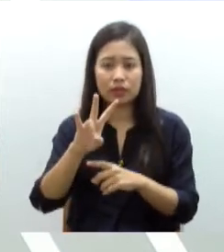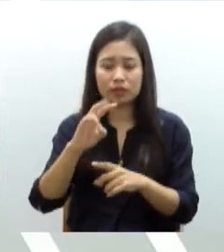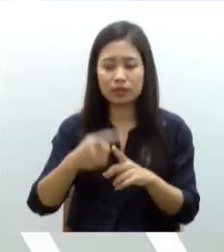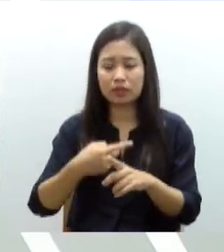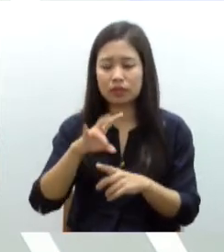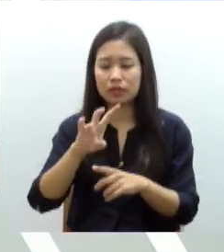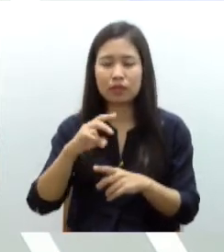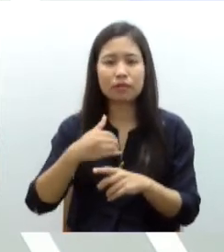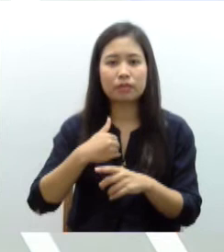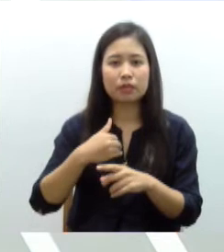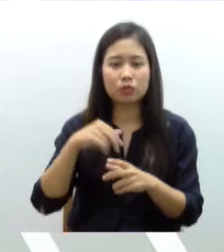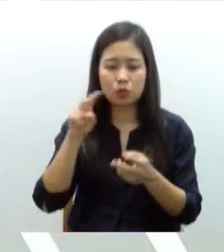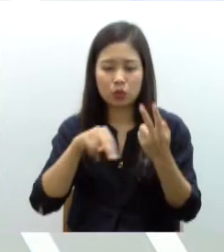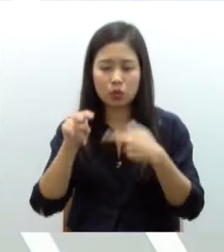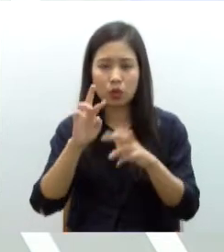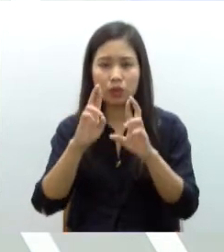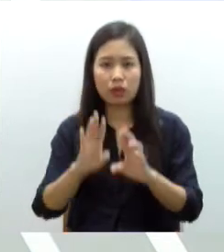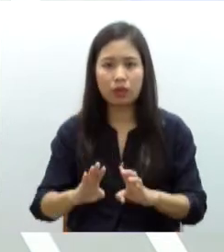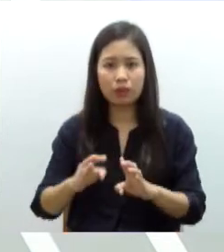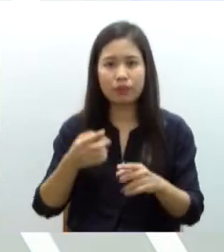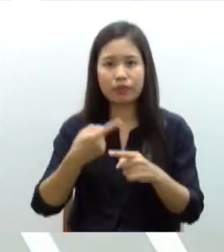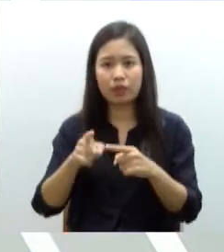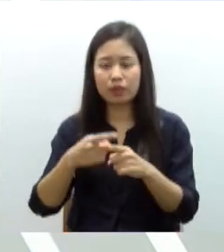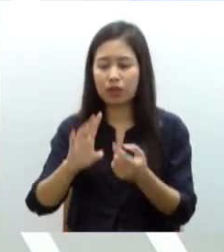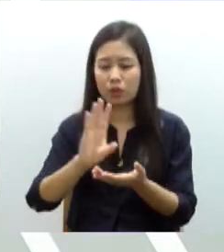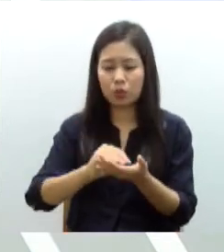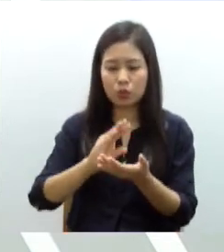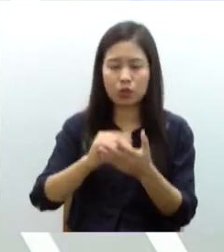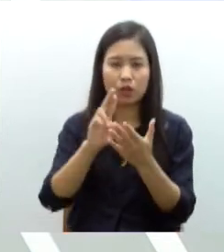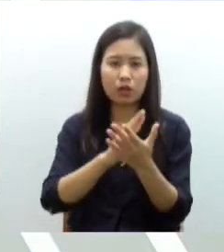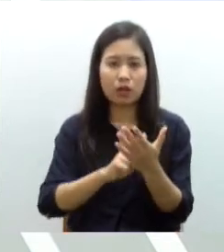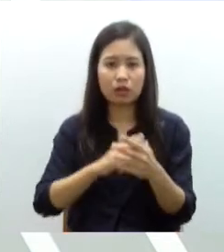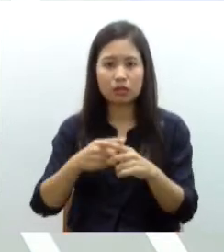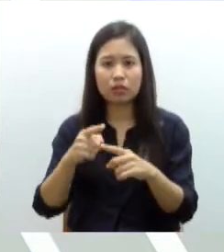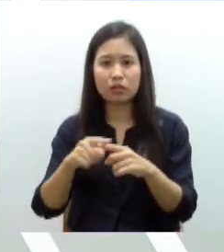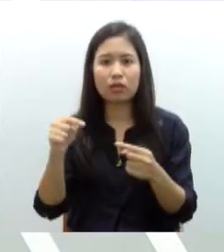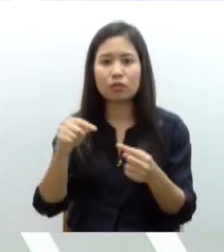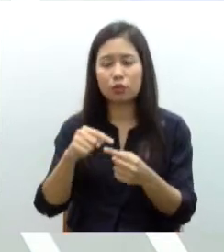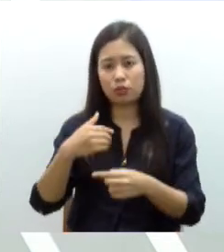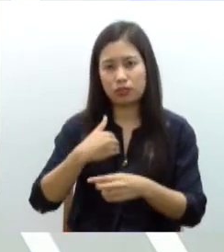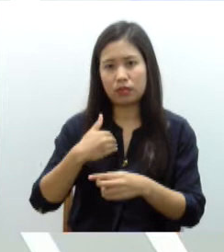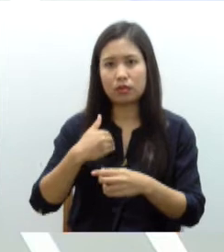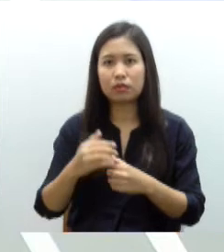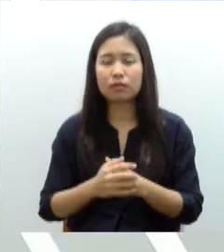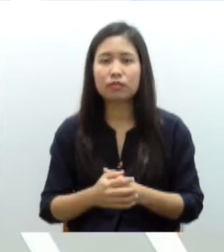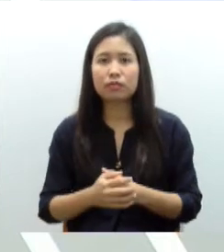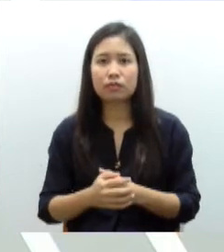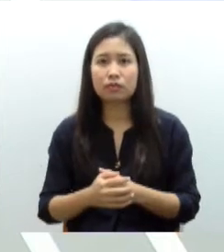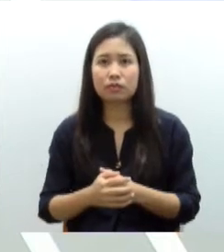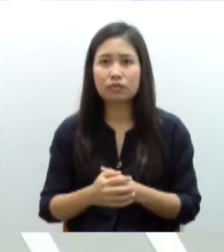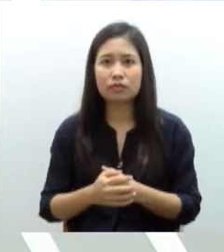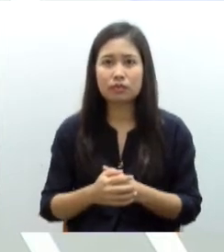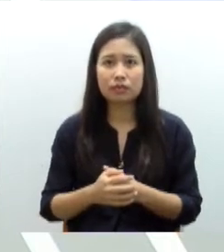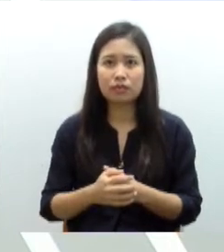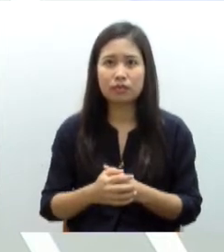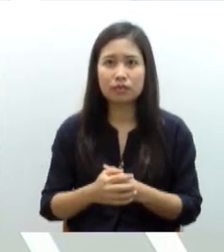ครับส่วนในเรื่องของ Open Data ก็จะเป็นเรื่องของทางที่ปรึกษาเนี่ยซึ่งกำลังคัดเลือกอยู่จะมาให้คะแนนด้วยแล้วผลก็จะประมวลผล